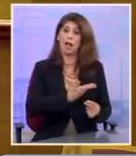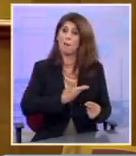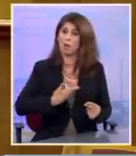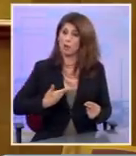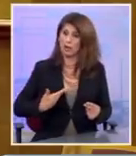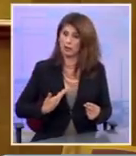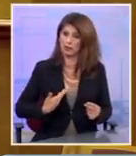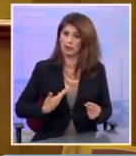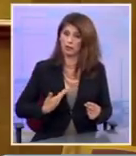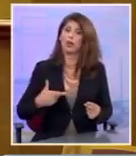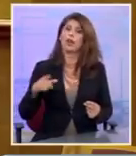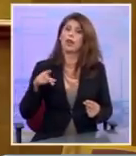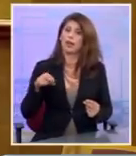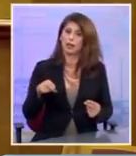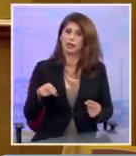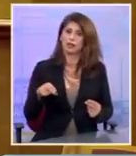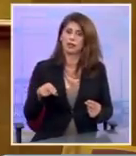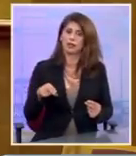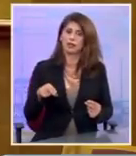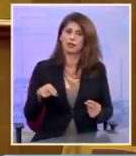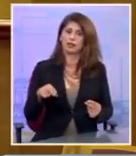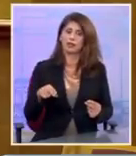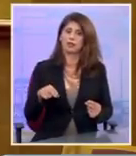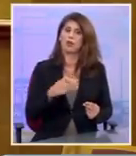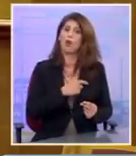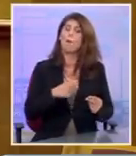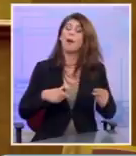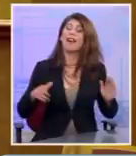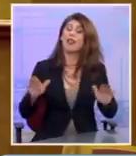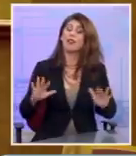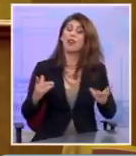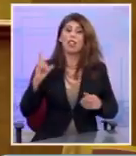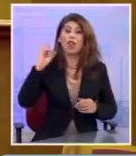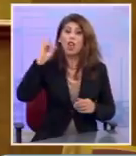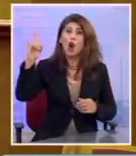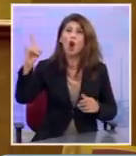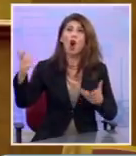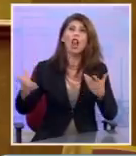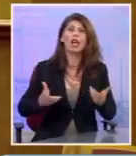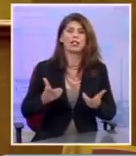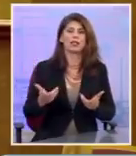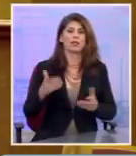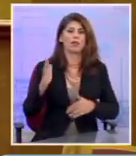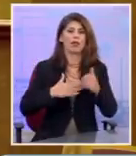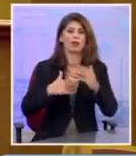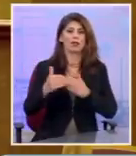μας θα εξαρτηθεί ο παράδεισος ή η κόλαση που θα χτίσουμε.